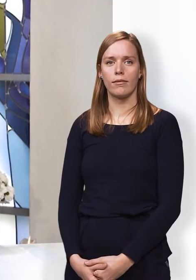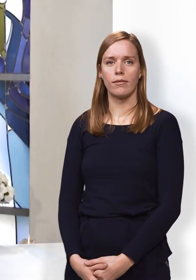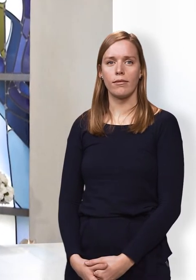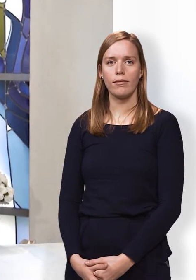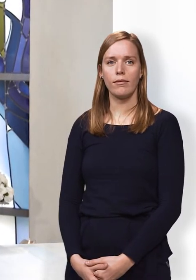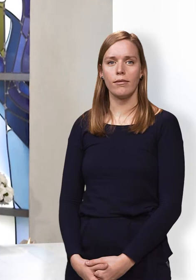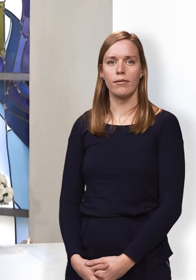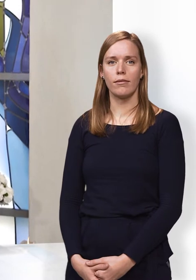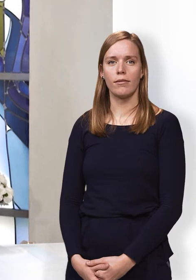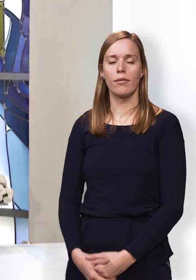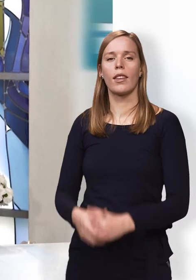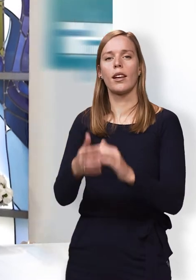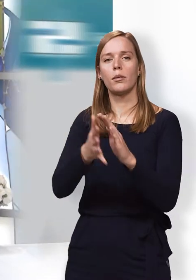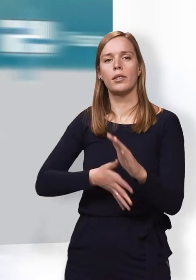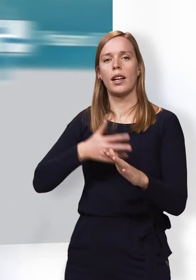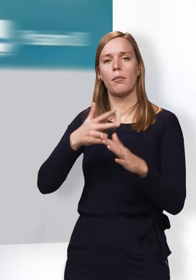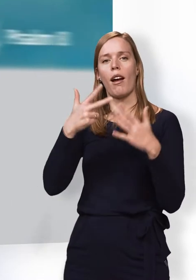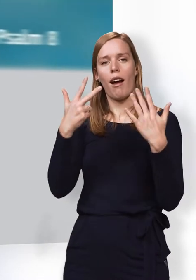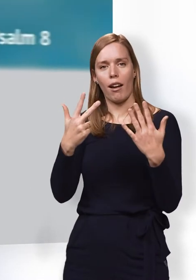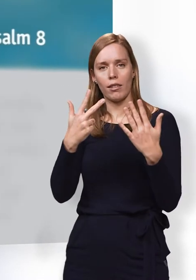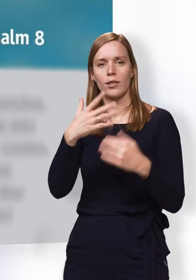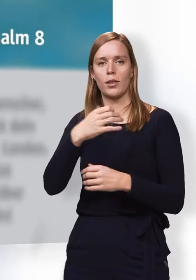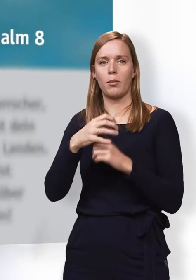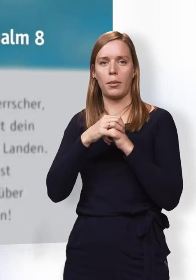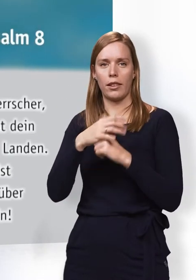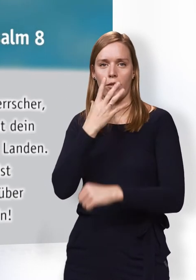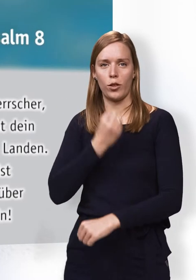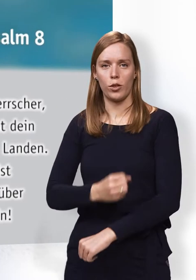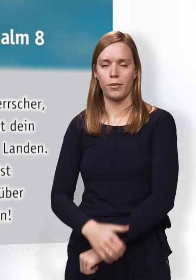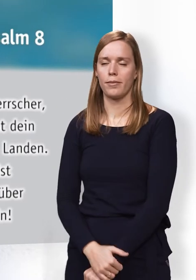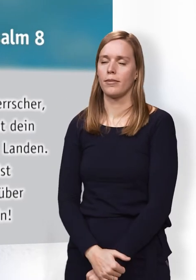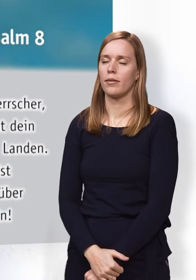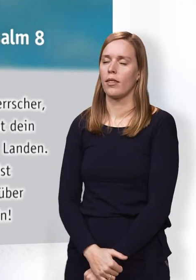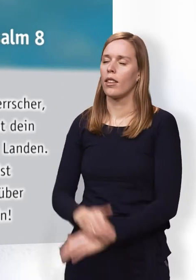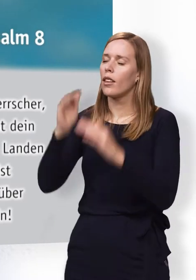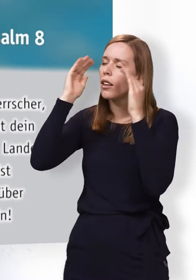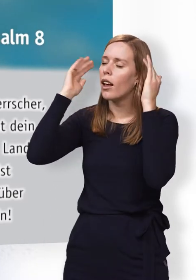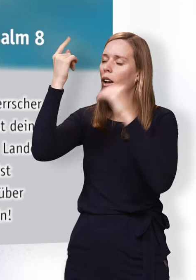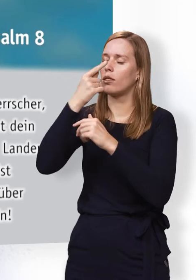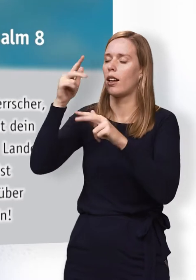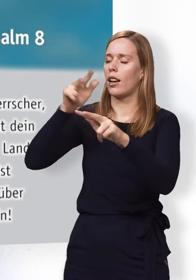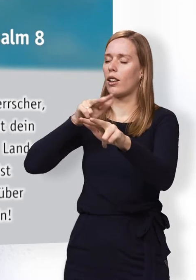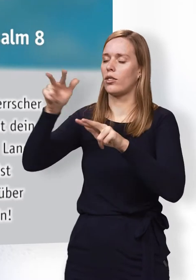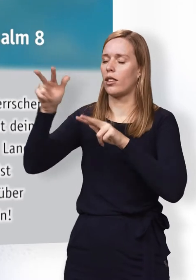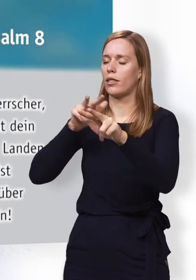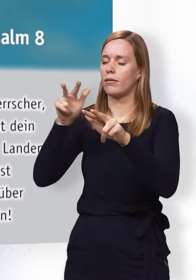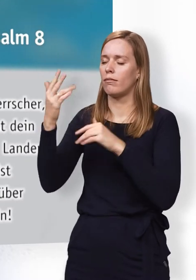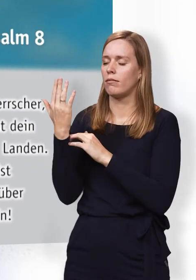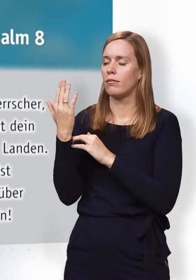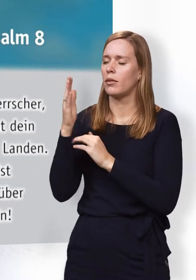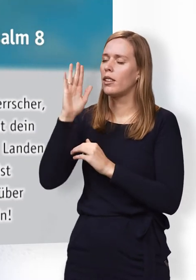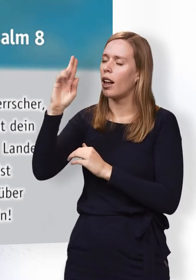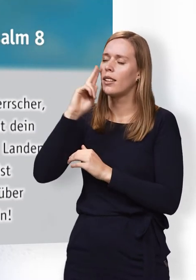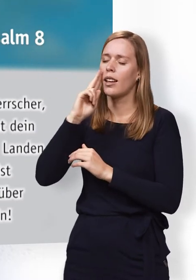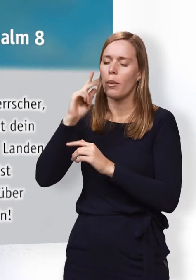Wir wollen gemeinsam mit Worten aus Psalm 8 beten. Herr, unser Herrscher, wie herrlich ist dein Name